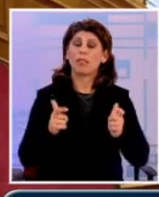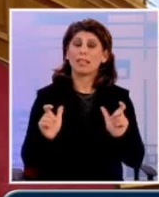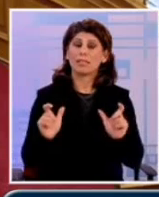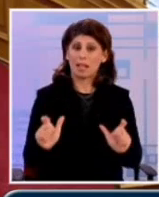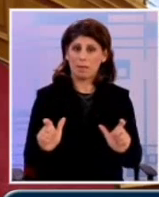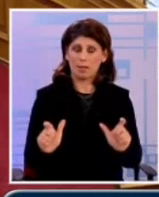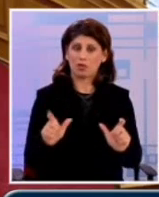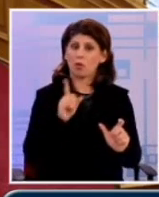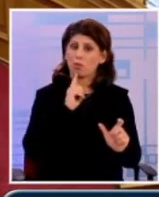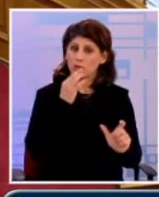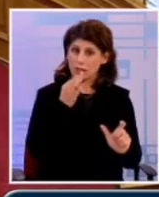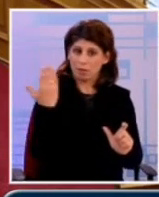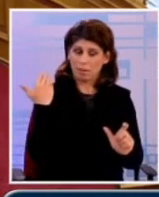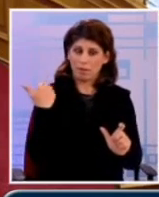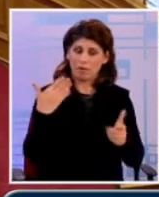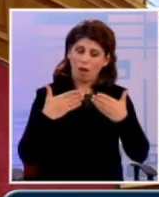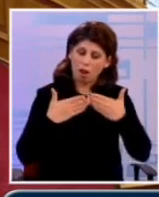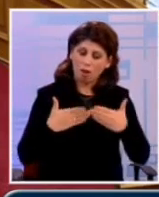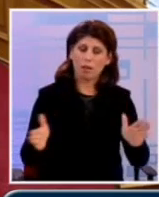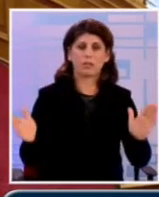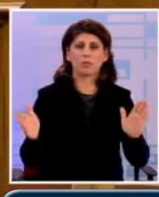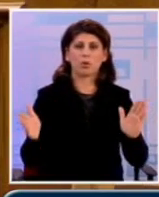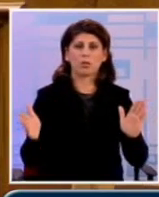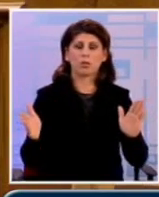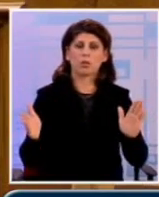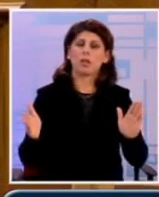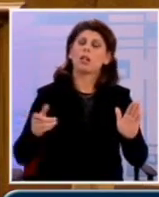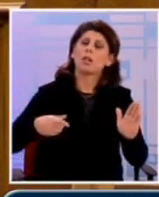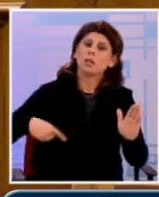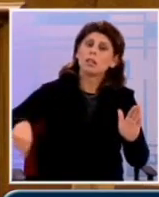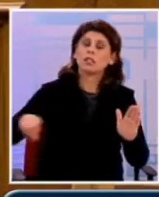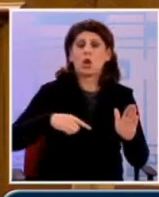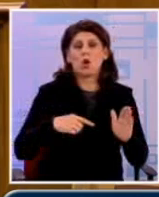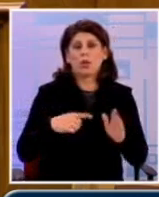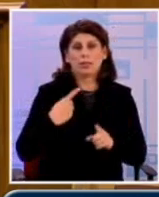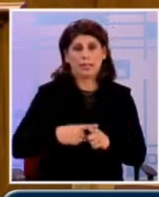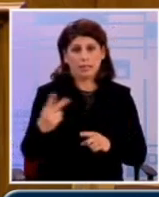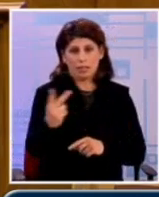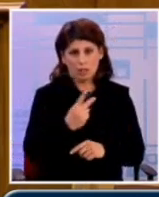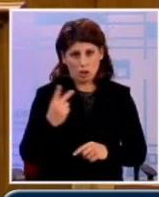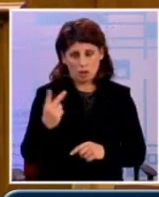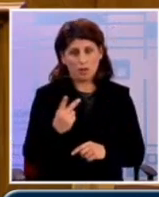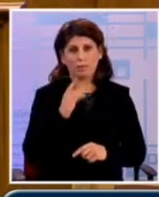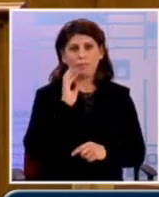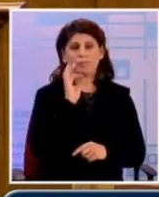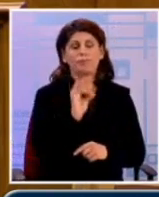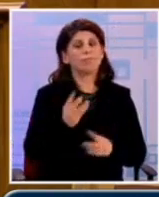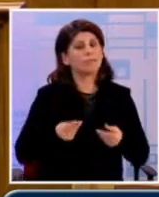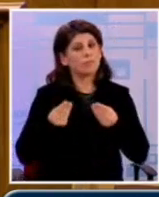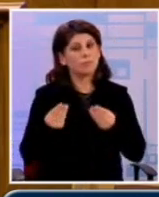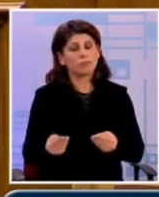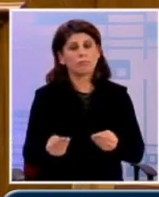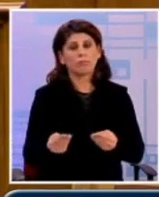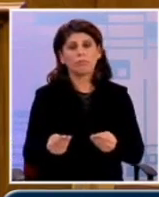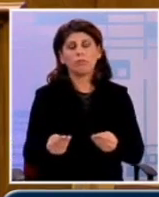οποίο, όπως σας είπα πριν, ανοίγει τις πόρτες του σε όλη την ελληνική κοινωνία, προκειμένου να δώσουμε